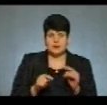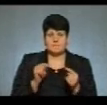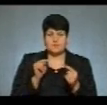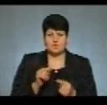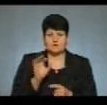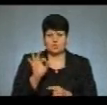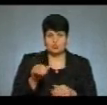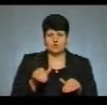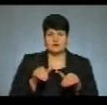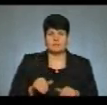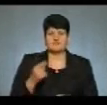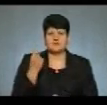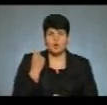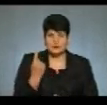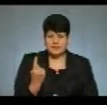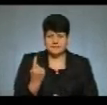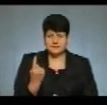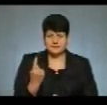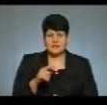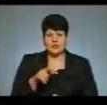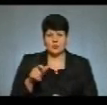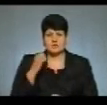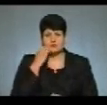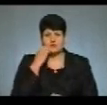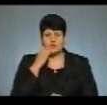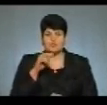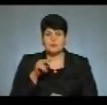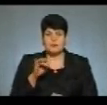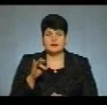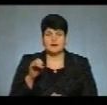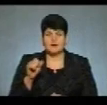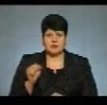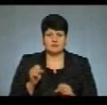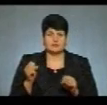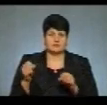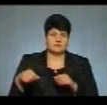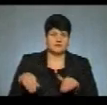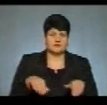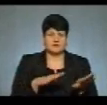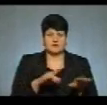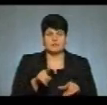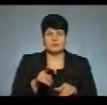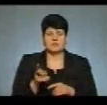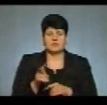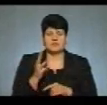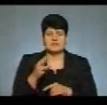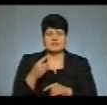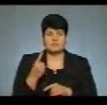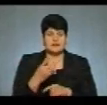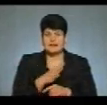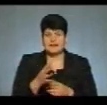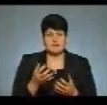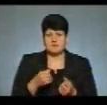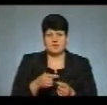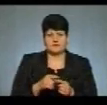0, утримався 1. І люди з Московського патріархату фактично покинули збори, їх було 31, і не приймали в